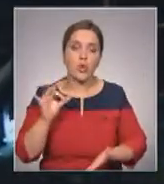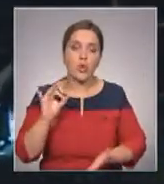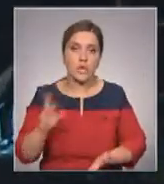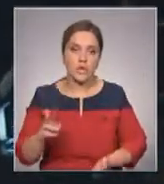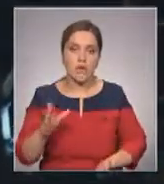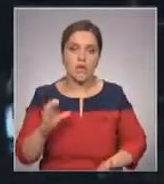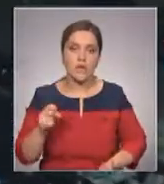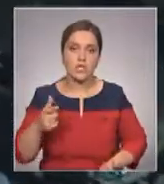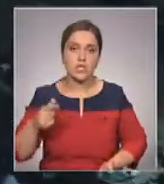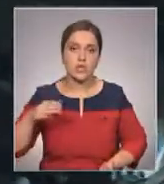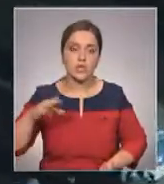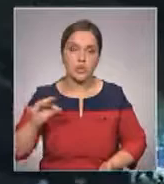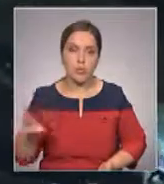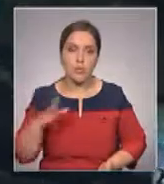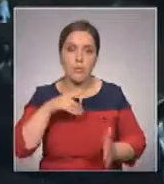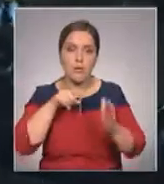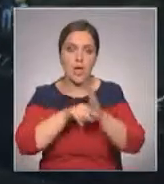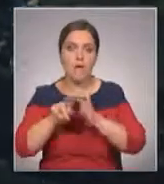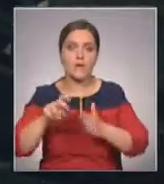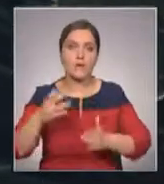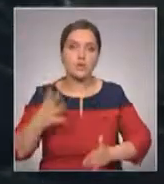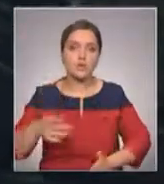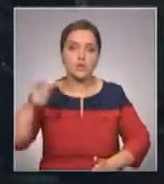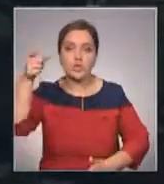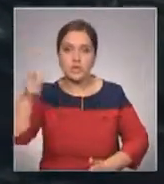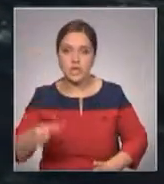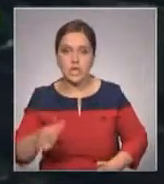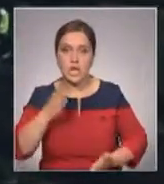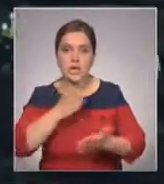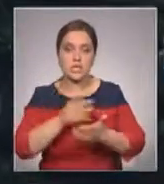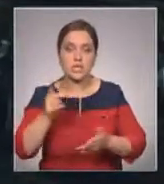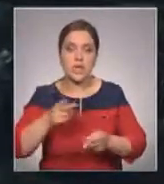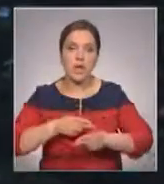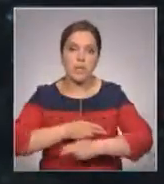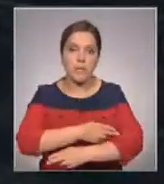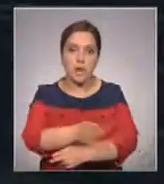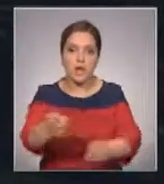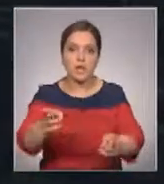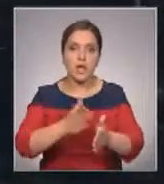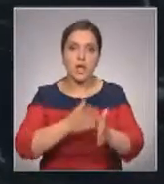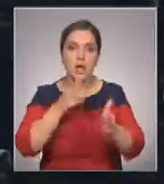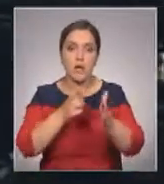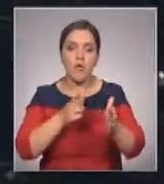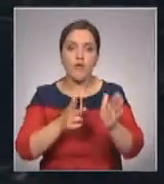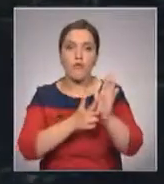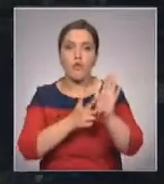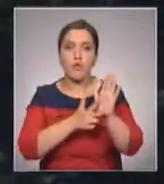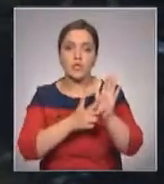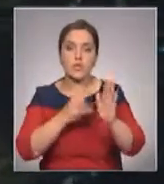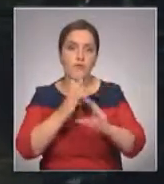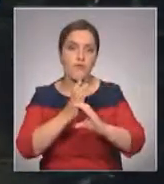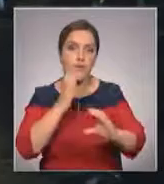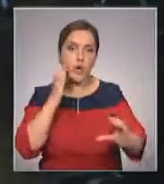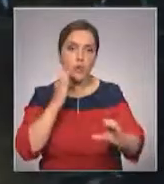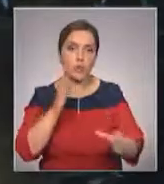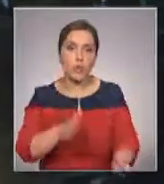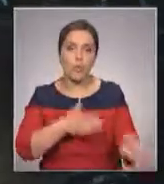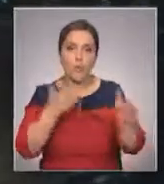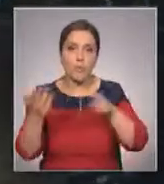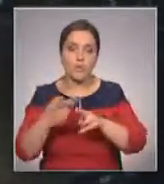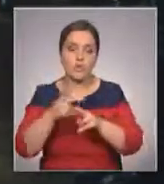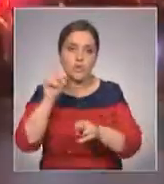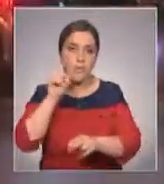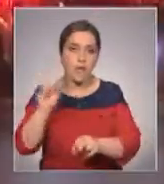аварии в поезде находились около 240 пассажиров. Сообщается, что с рельсов сошли 8 вагонов. Движение на участке